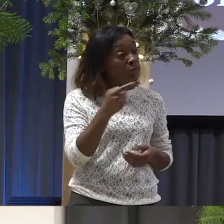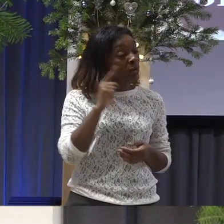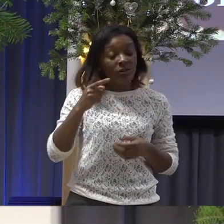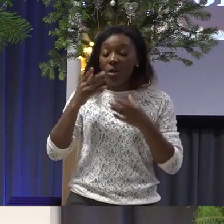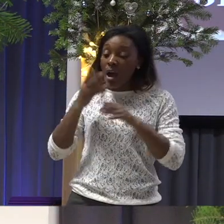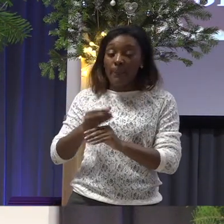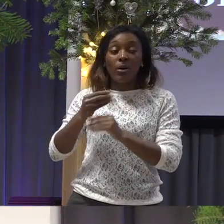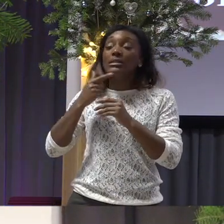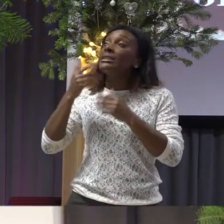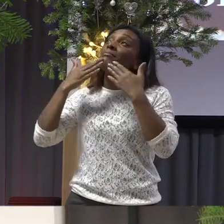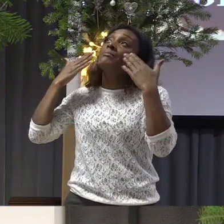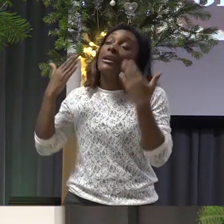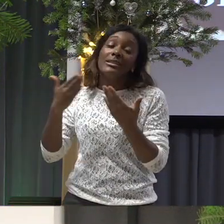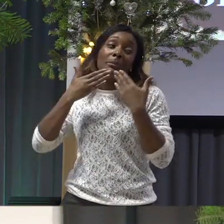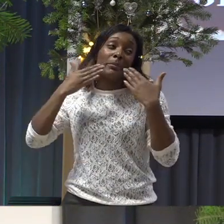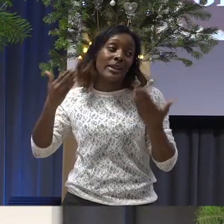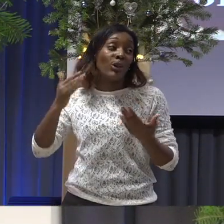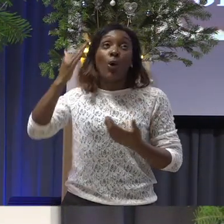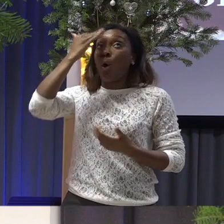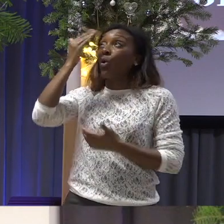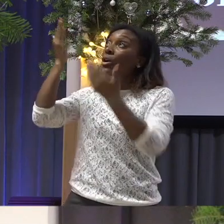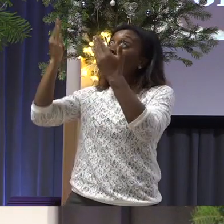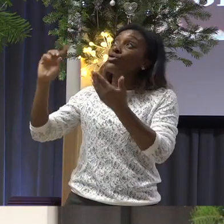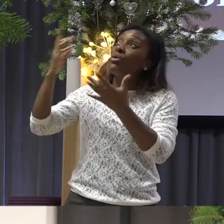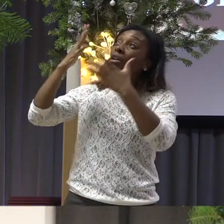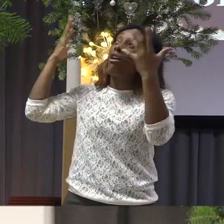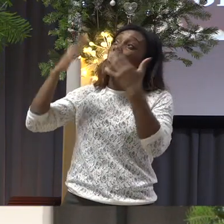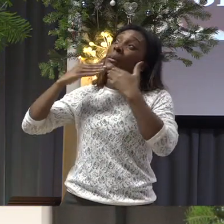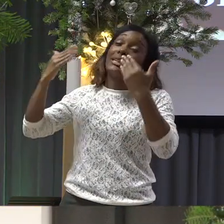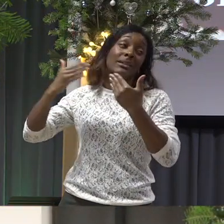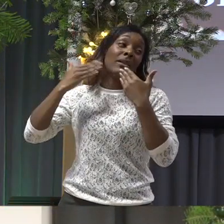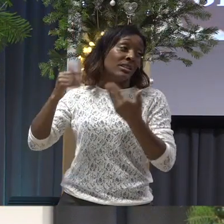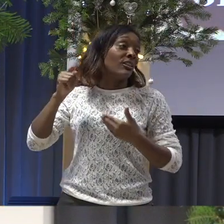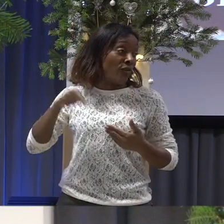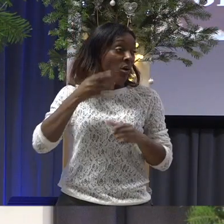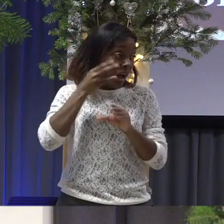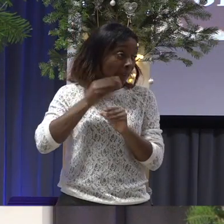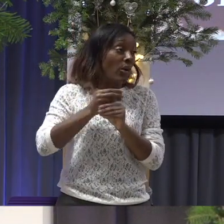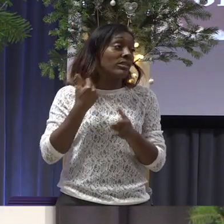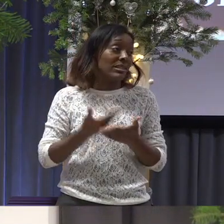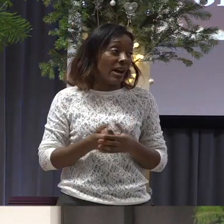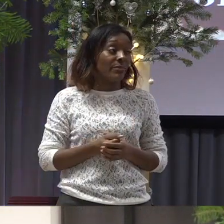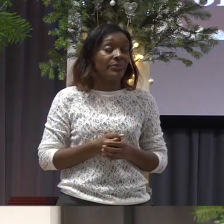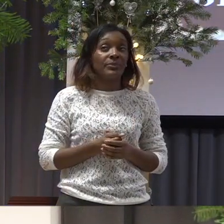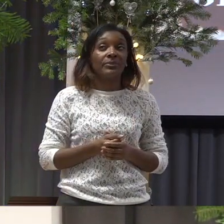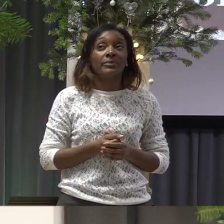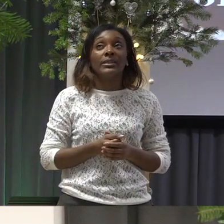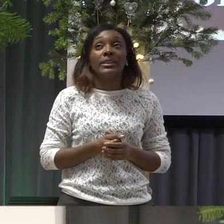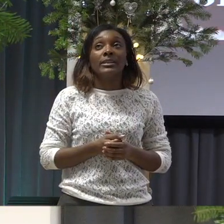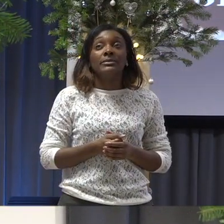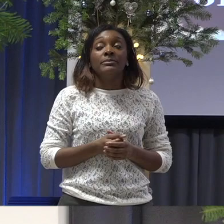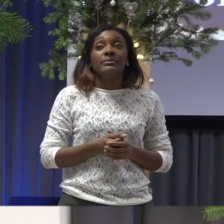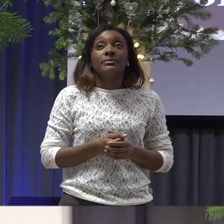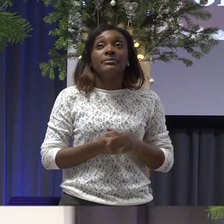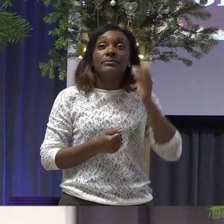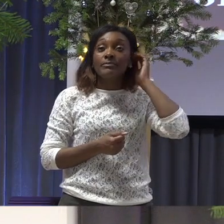avoir, observer. Autrement, nous allons à l'encontre de la parole de Dieu. La vie et tout ce qui nous arrive, frères et sœurs, est